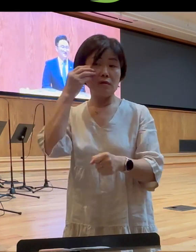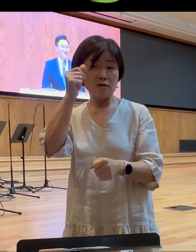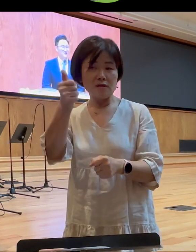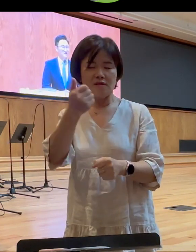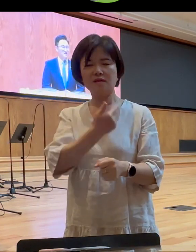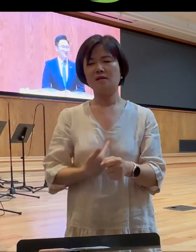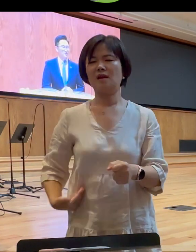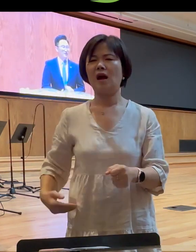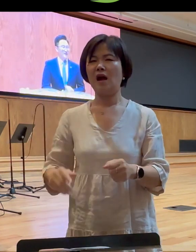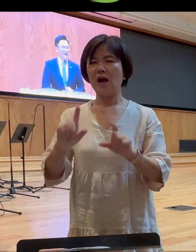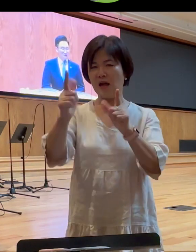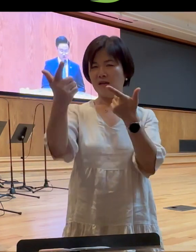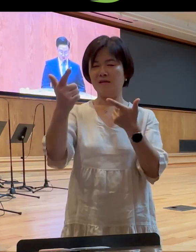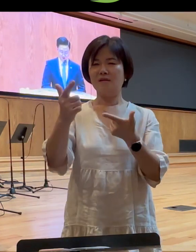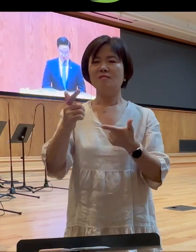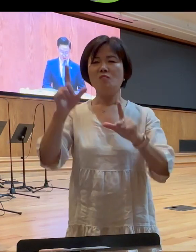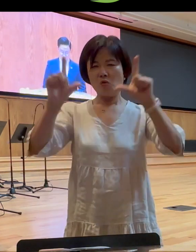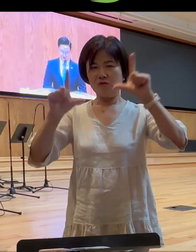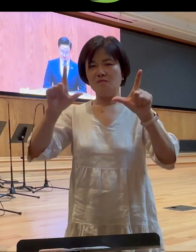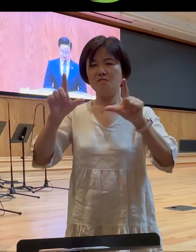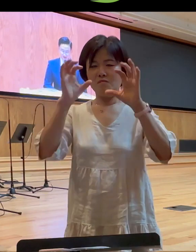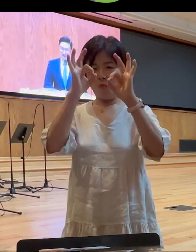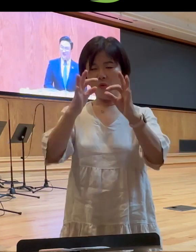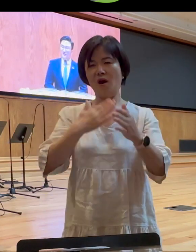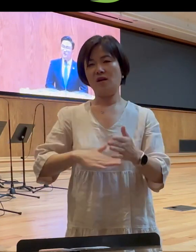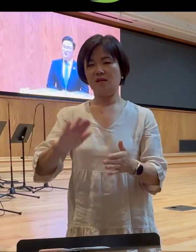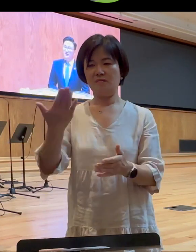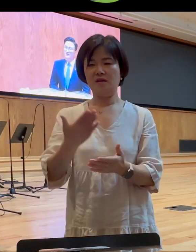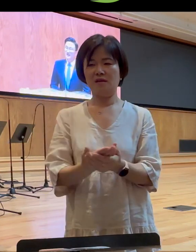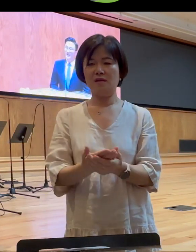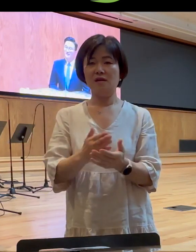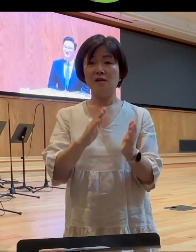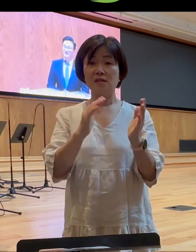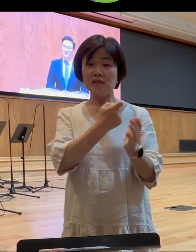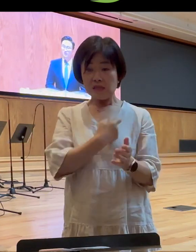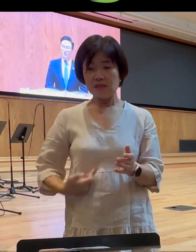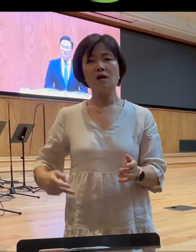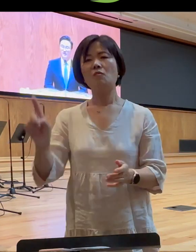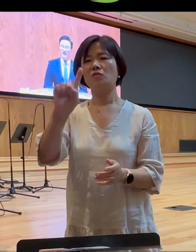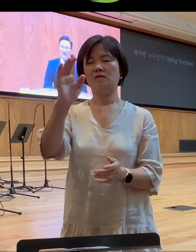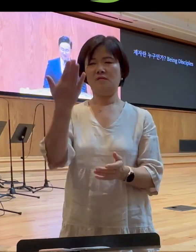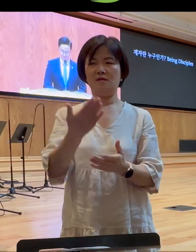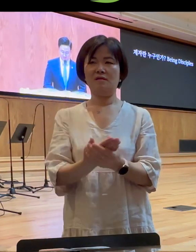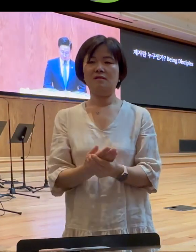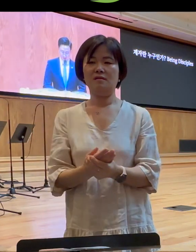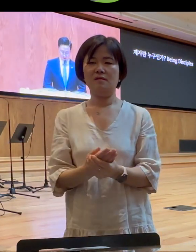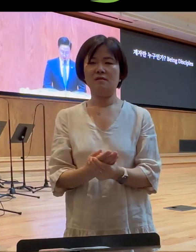아니었다라는 것을 우리에게 알려주는 것이죠. 여러분, 제자란 누구입니까?